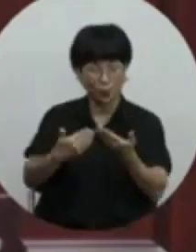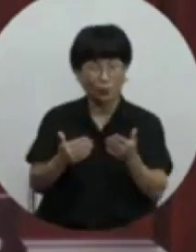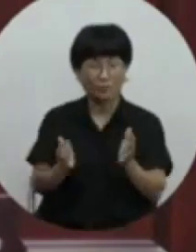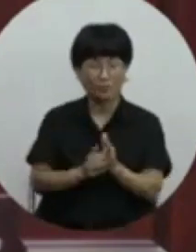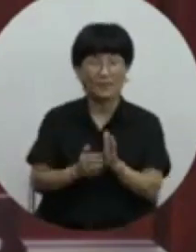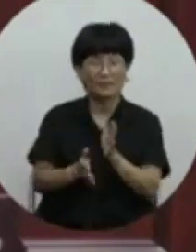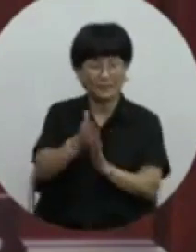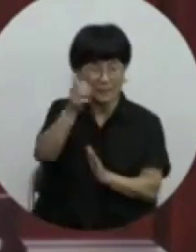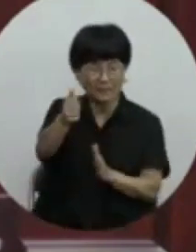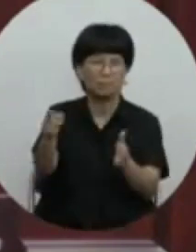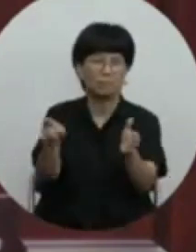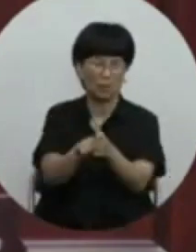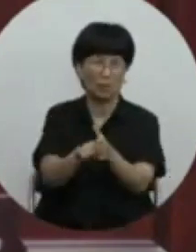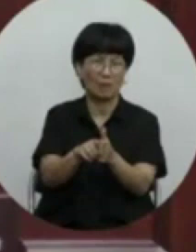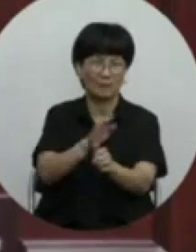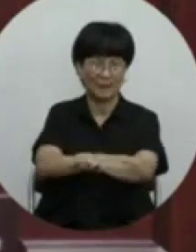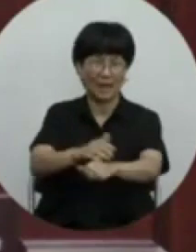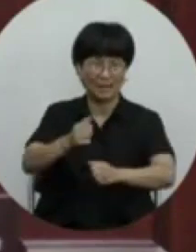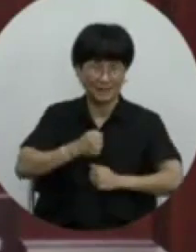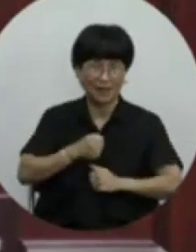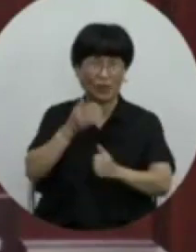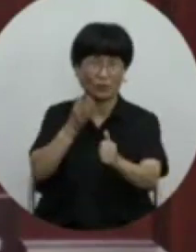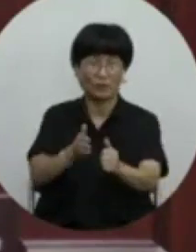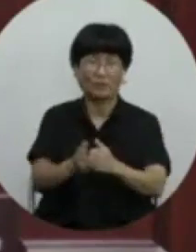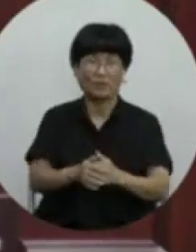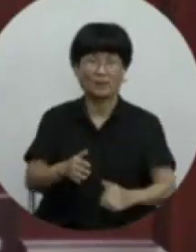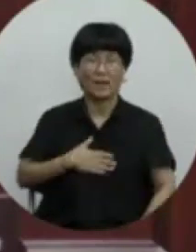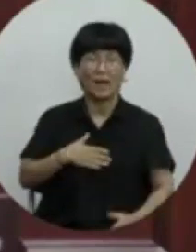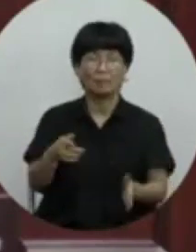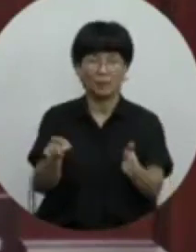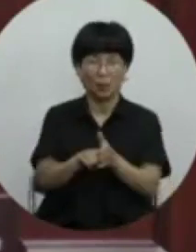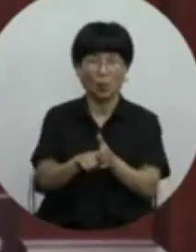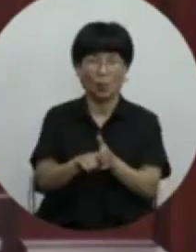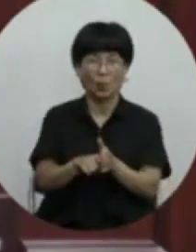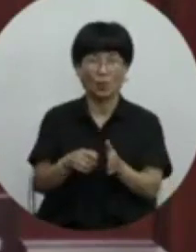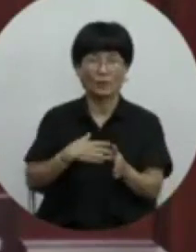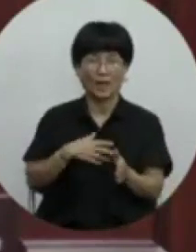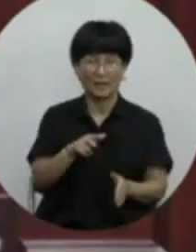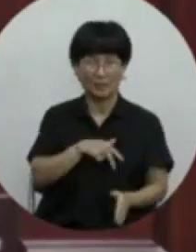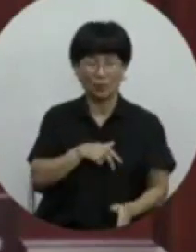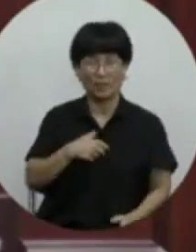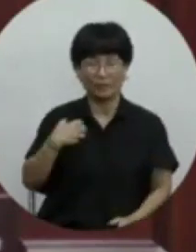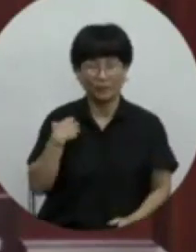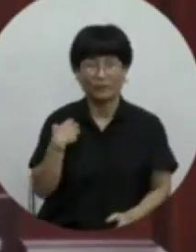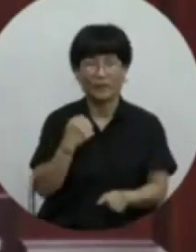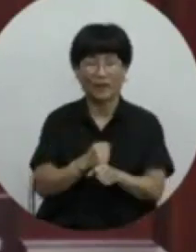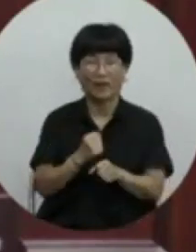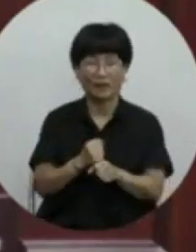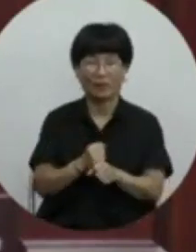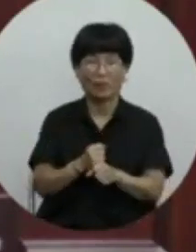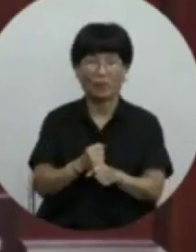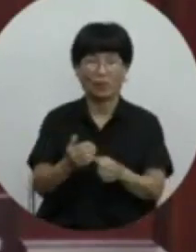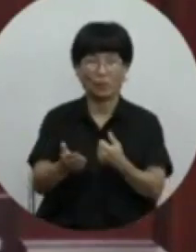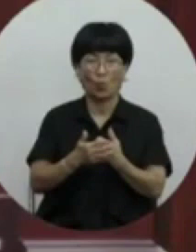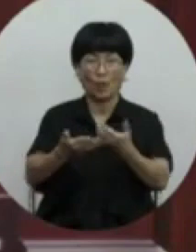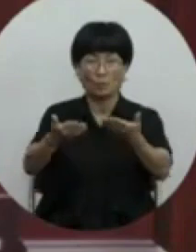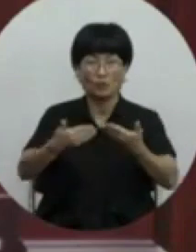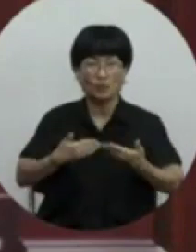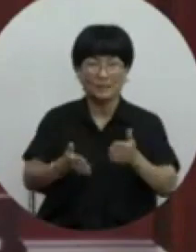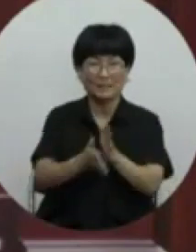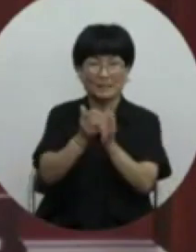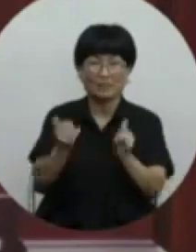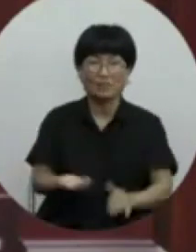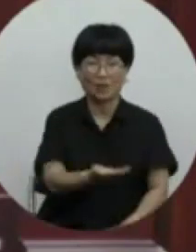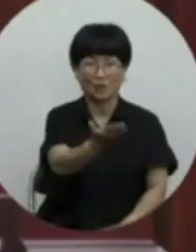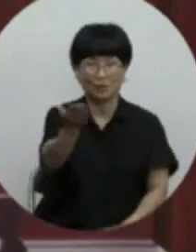믿겠습니다. 지켜주시기 바랍니다. 이제 저 박시선을 믿고 재선 의원으로서 의정활동을 성원해 주시는 시민